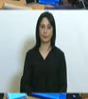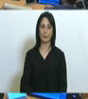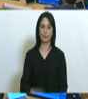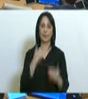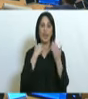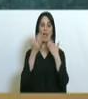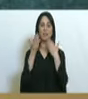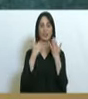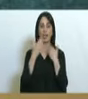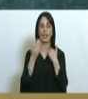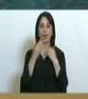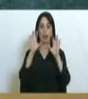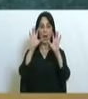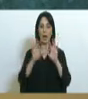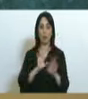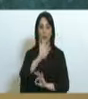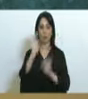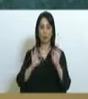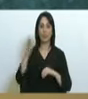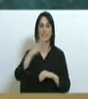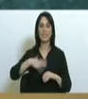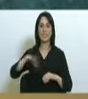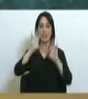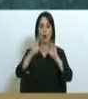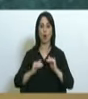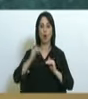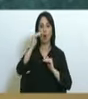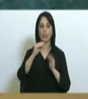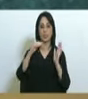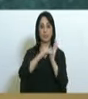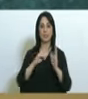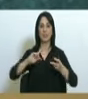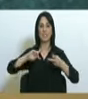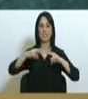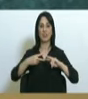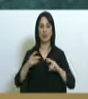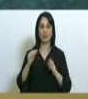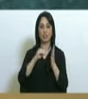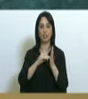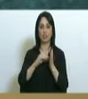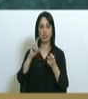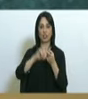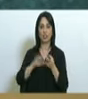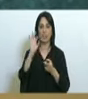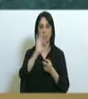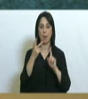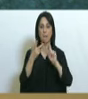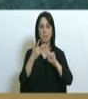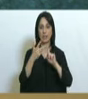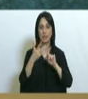კენჭი ეყრება კანონის პროექტს საქართველოს კონსტიტუციაში ცვლილებების შეტანის შესახებ.